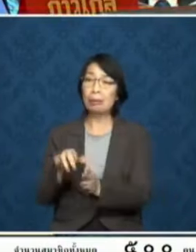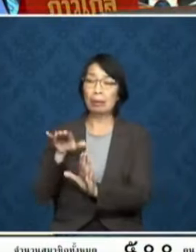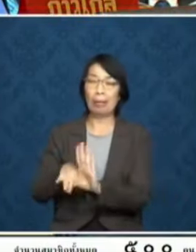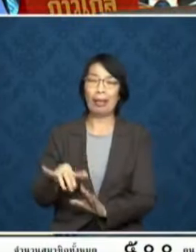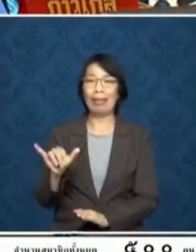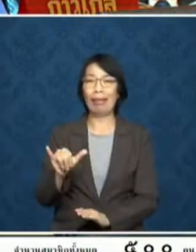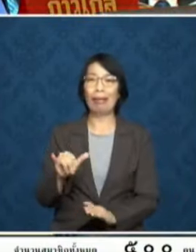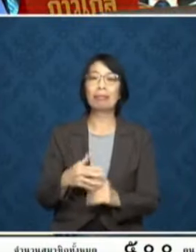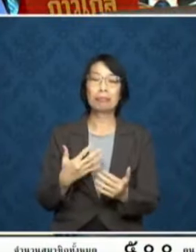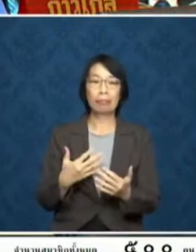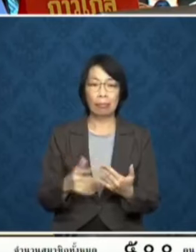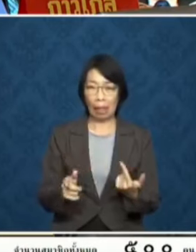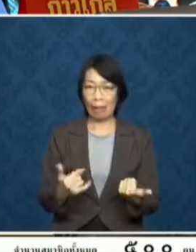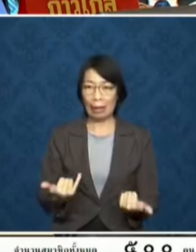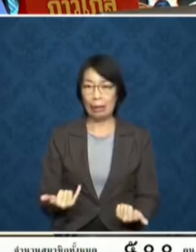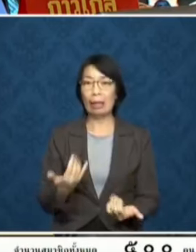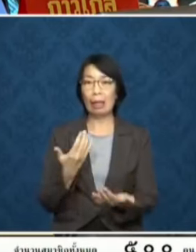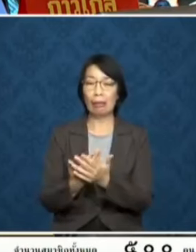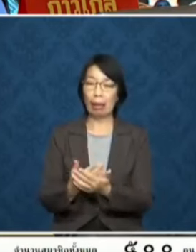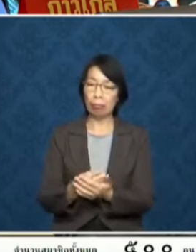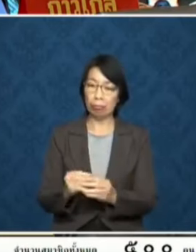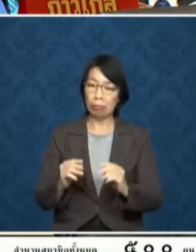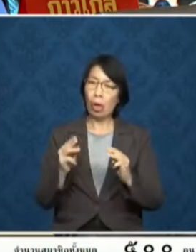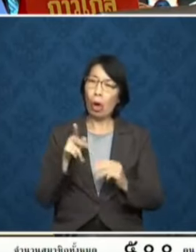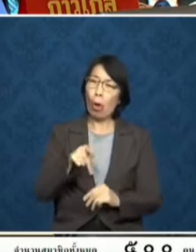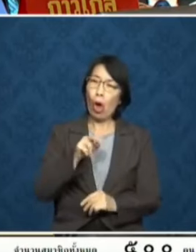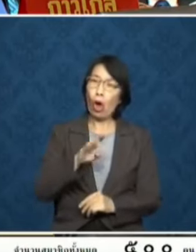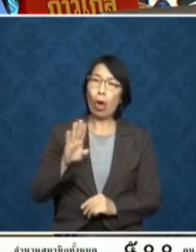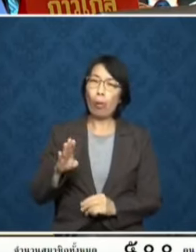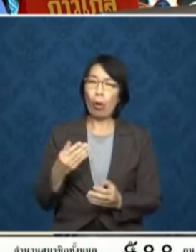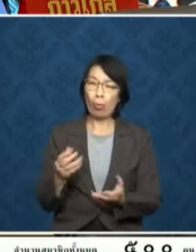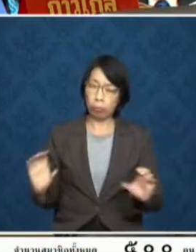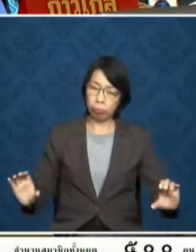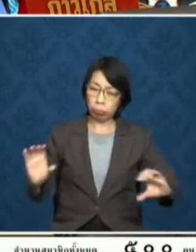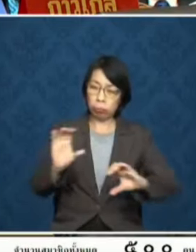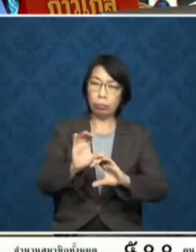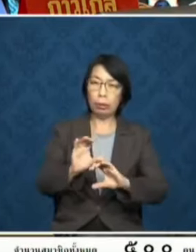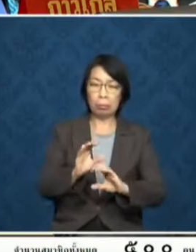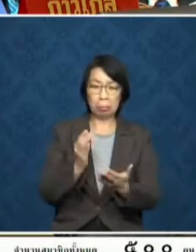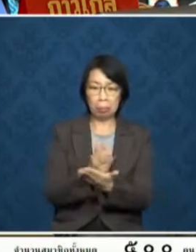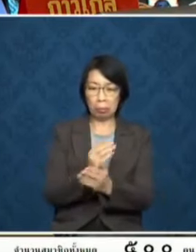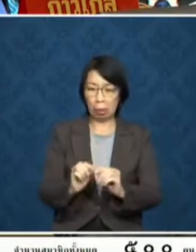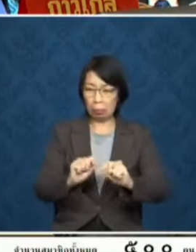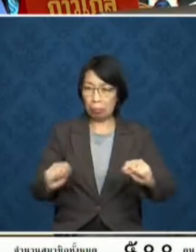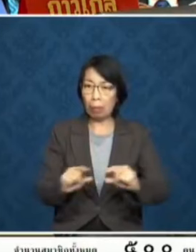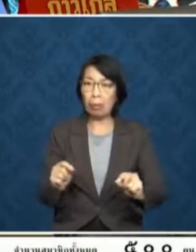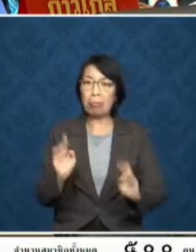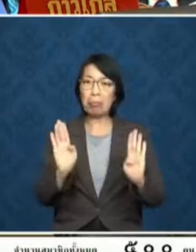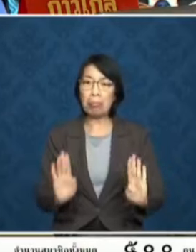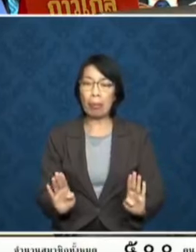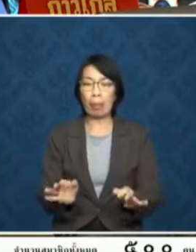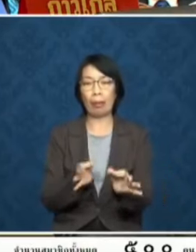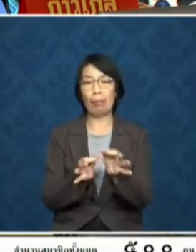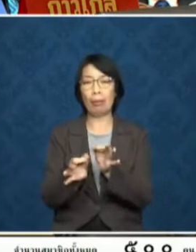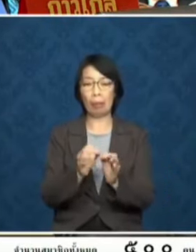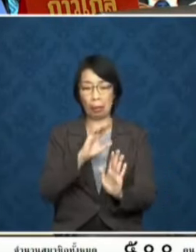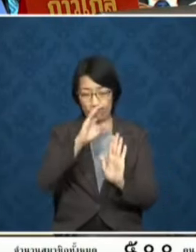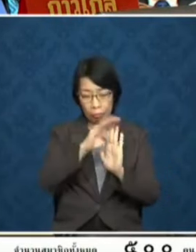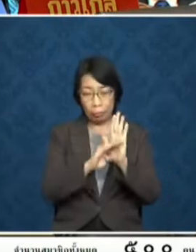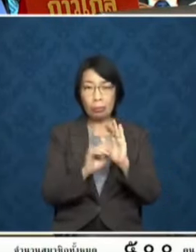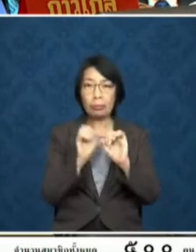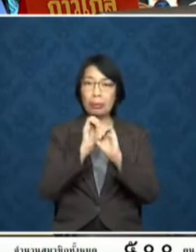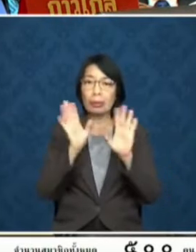ดังนั้นเนี่ยการจัดสรรรายได้ตามพรบ.ร่วมทุนเนี่ยก็จึงไม่มีการชี้แจงว่าการบริหารจัดการรายได้เหล่านี้